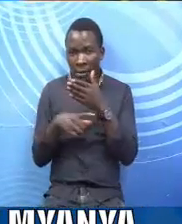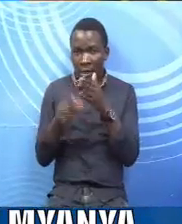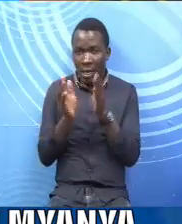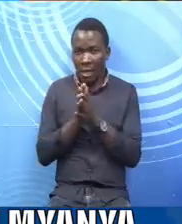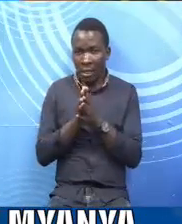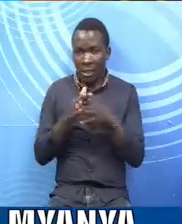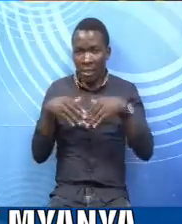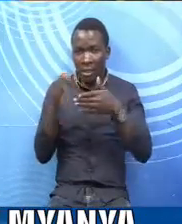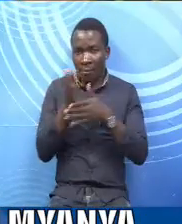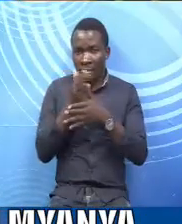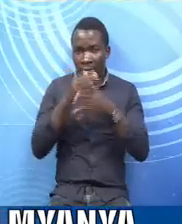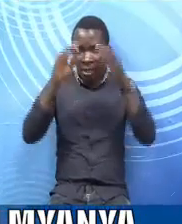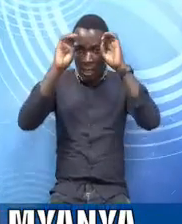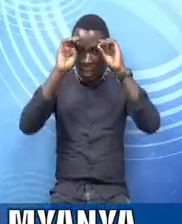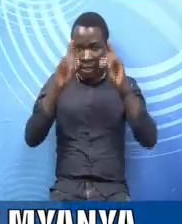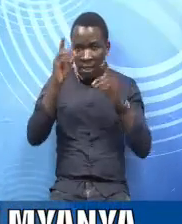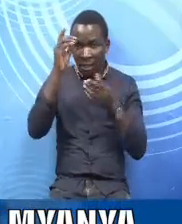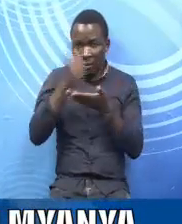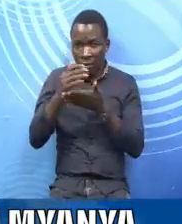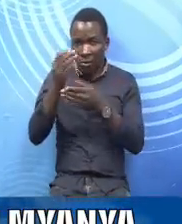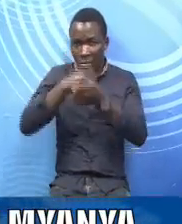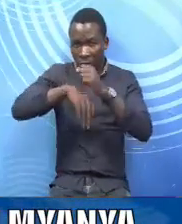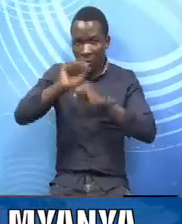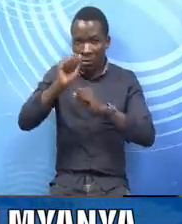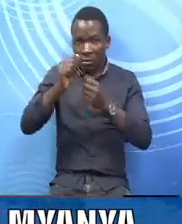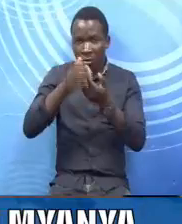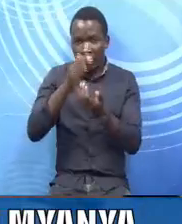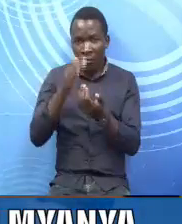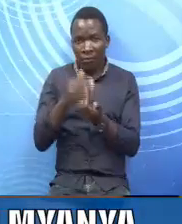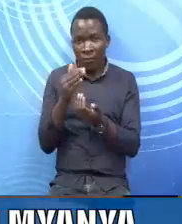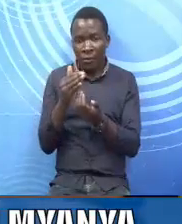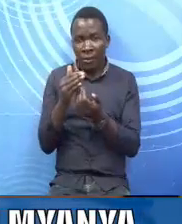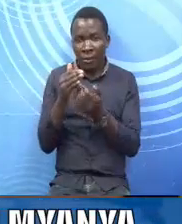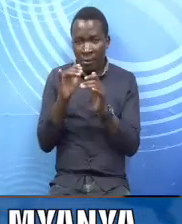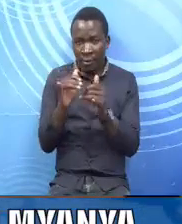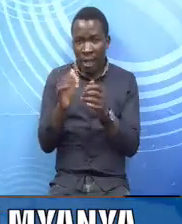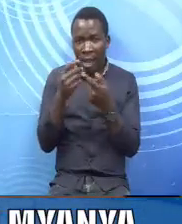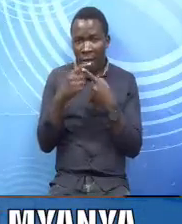Mineduc, kuko ni umurimo w'uburezi, ni umurimo w'igihugu tuhuriyeho, ariko